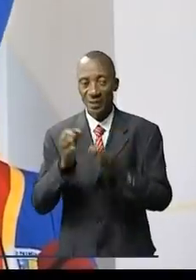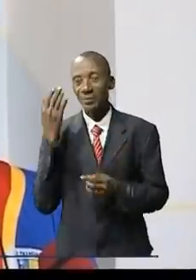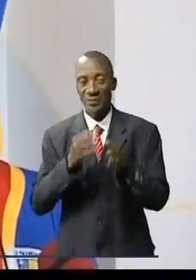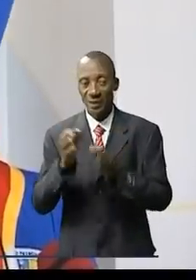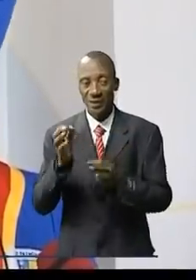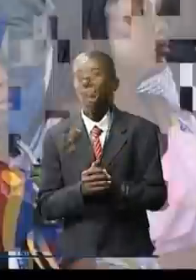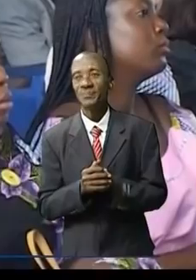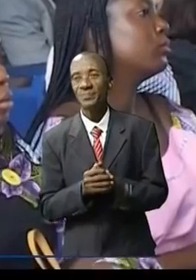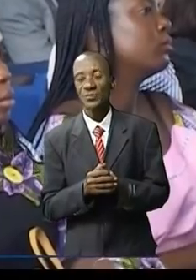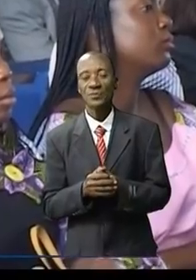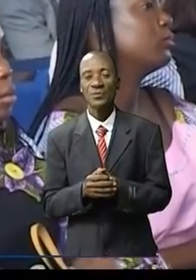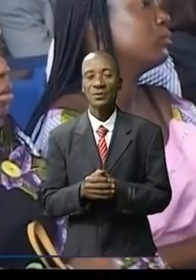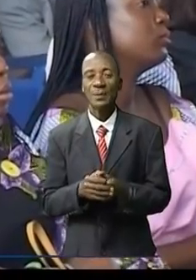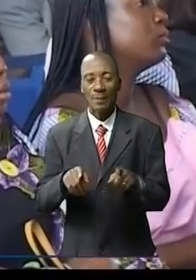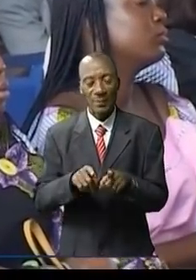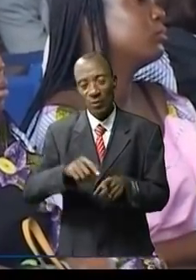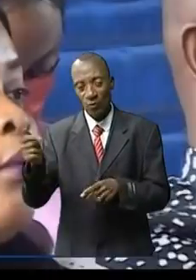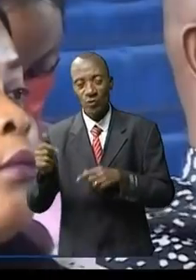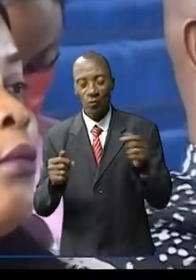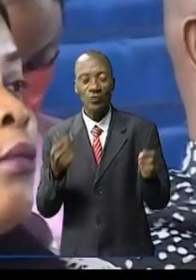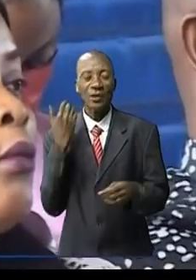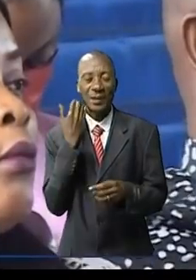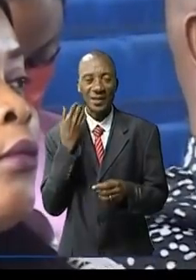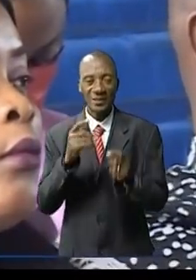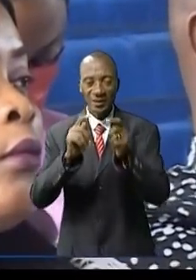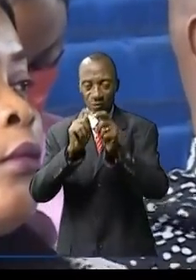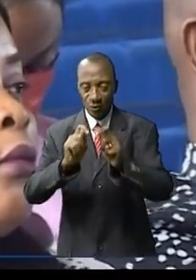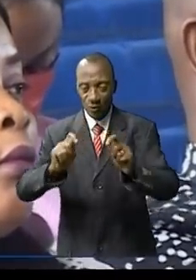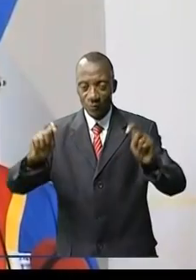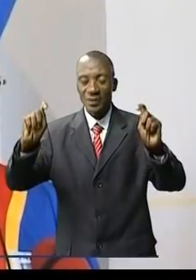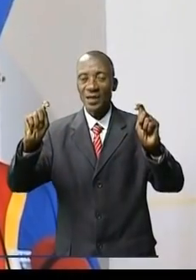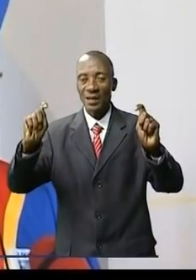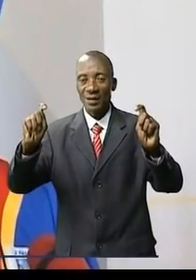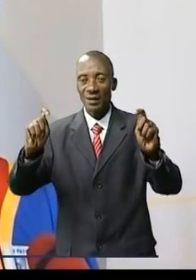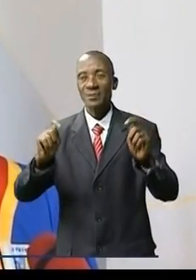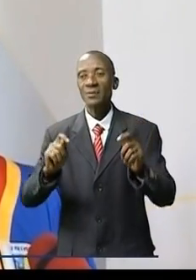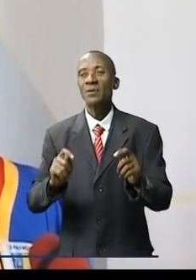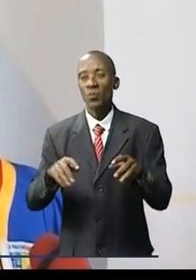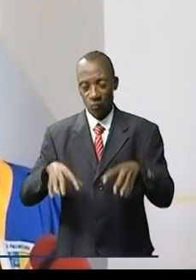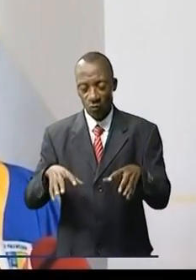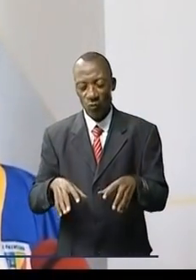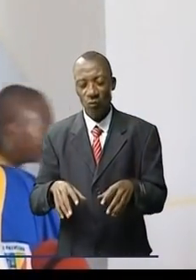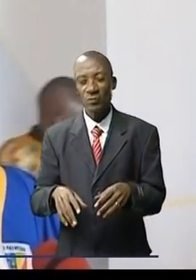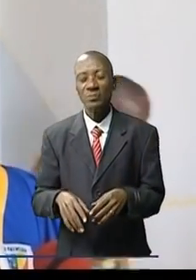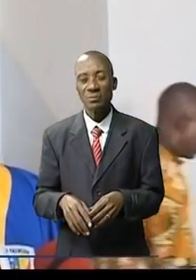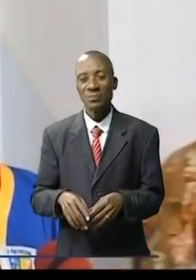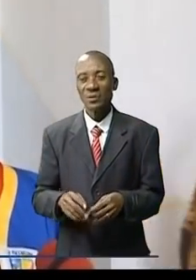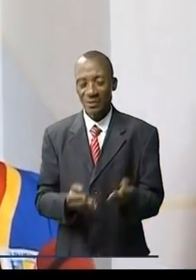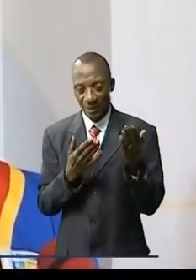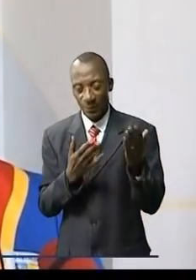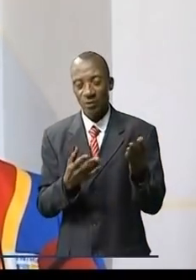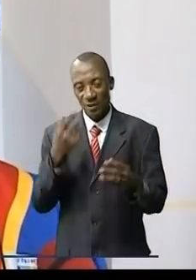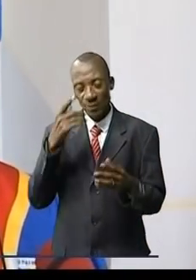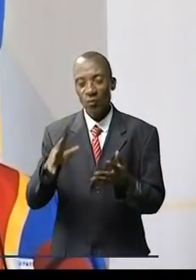Les deux maladies seront recherchées. Quand c'est diagnostiqué, n'ayez crainte. La République démocratique du Congo dispose bel et bien des médicaments efficaces et des